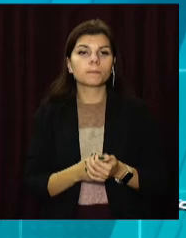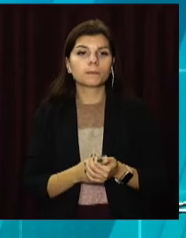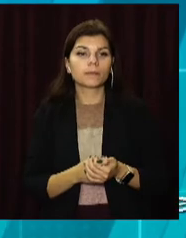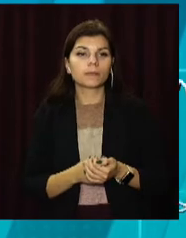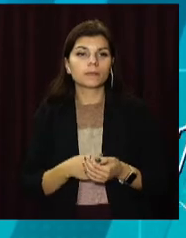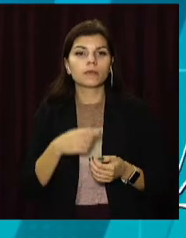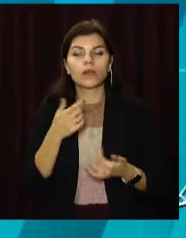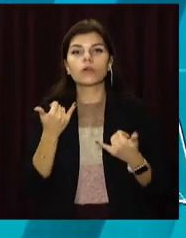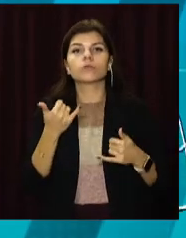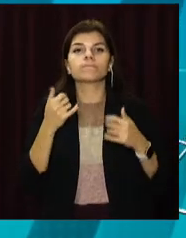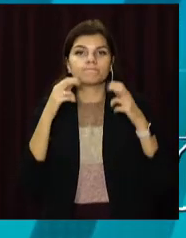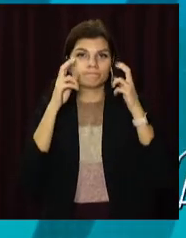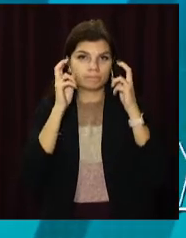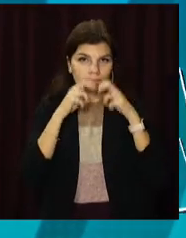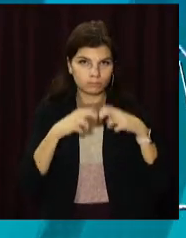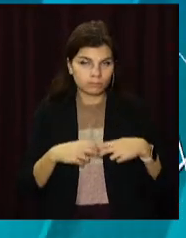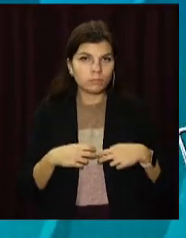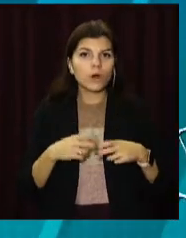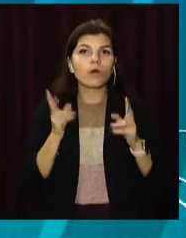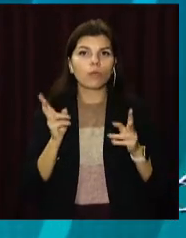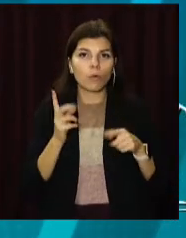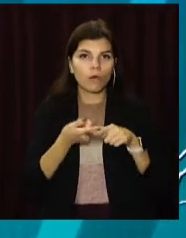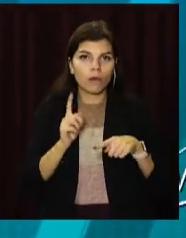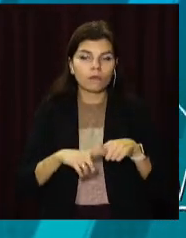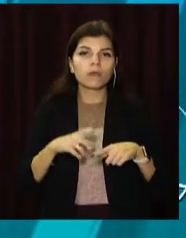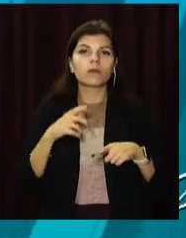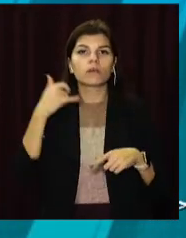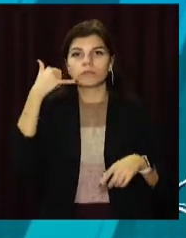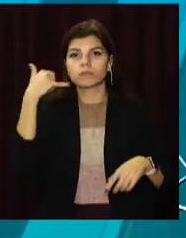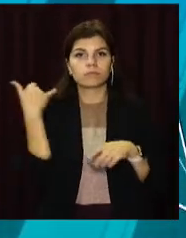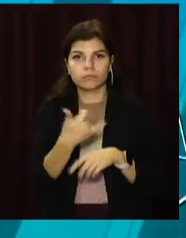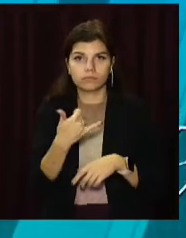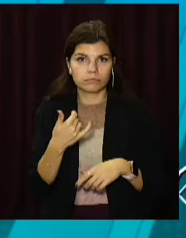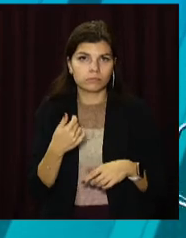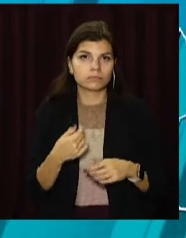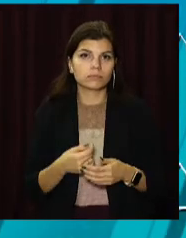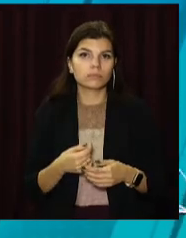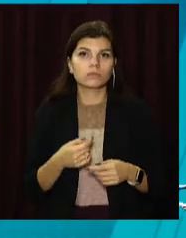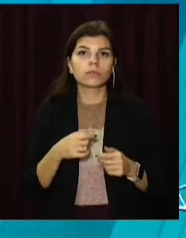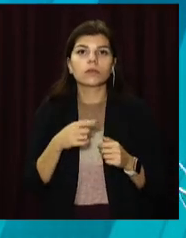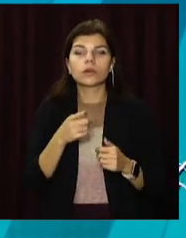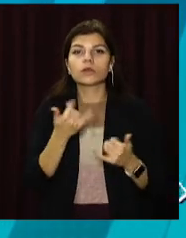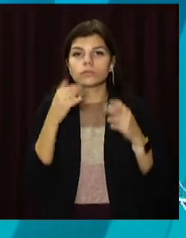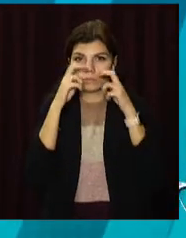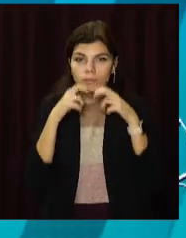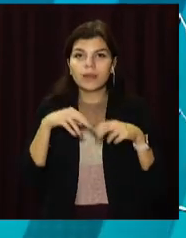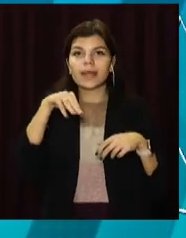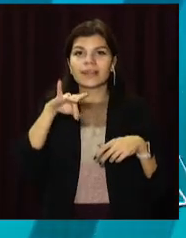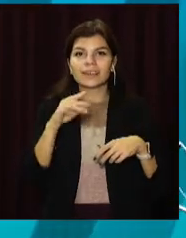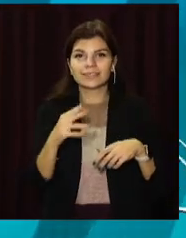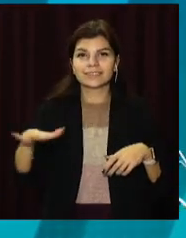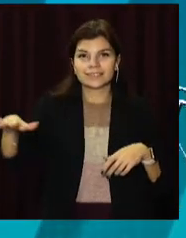власності. Зараз правоохоронці встановлюють особу, яка може бути причетна до цих повідомлень. Час обстеження торговельних